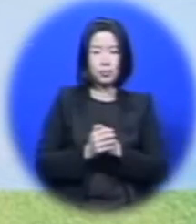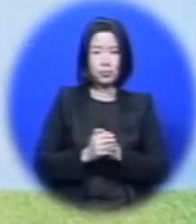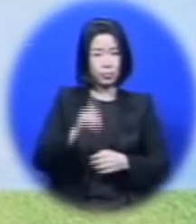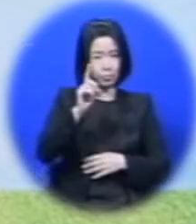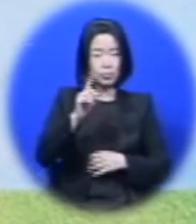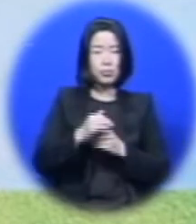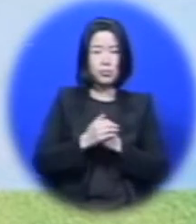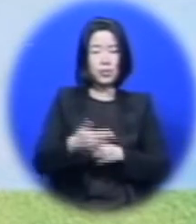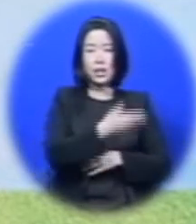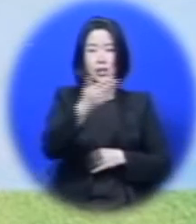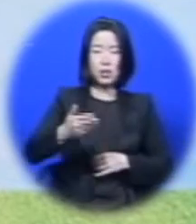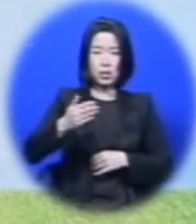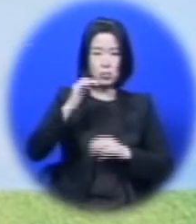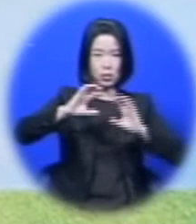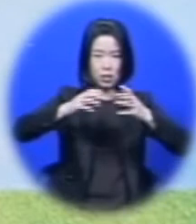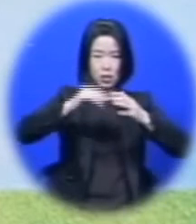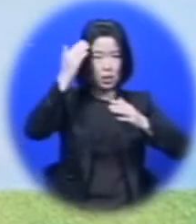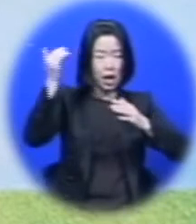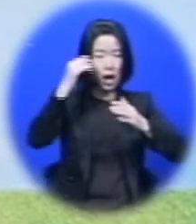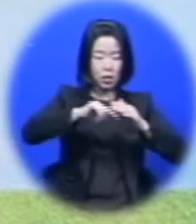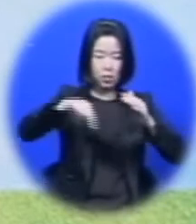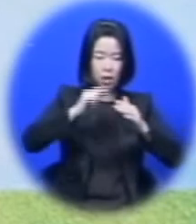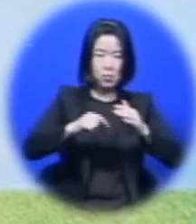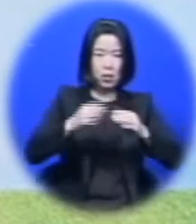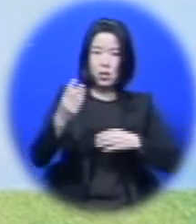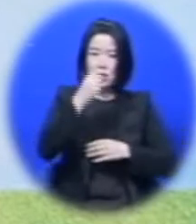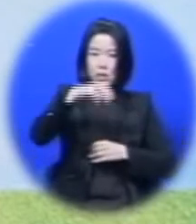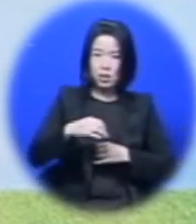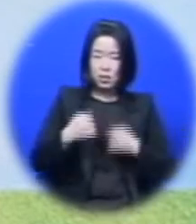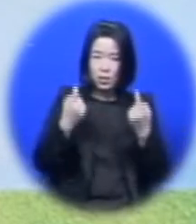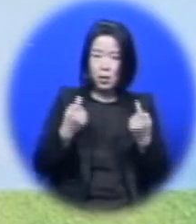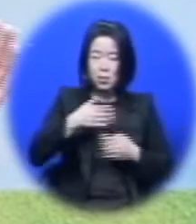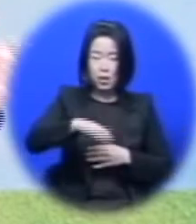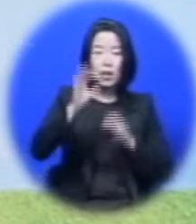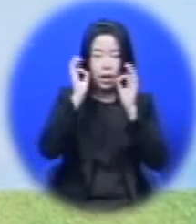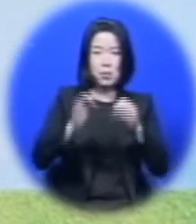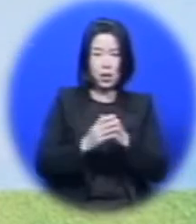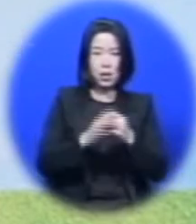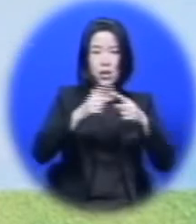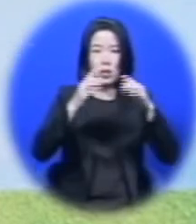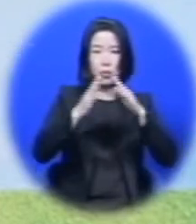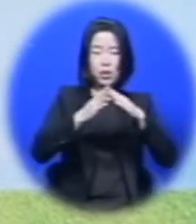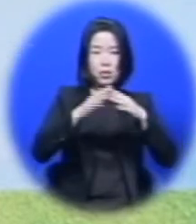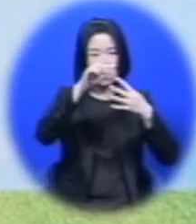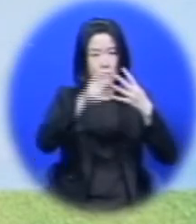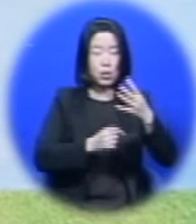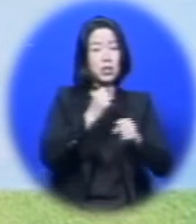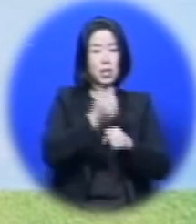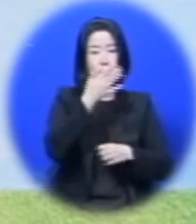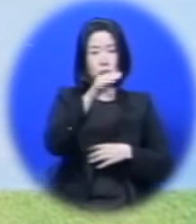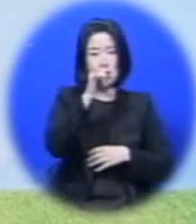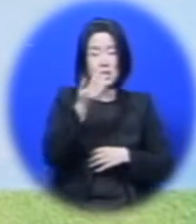한번 여러분 국내 성지순례를 한번 다녀와 보십시오. 뭐 교회에서 일정을 짜드리기도 하겠지만